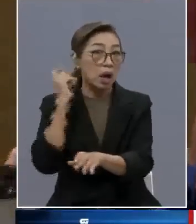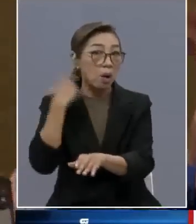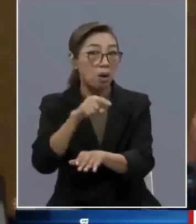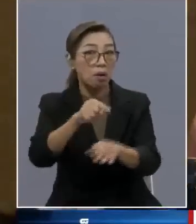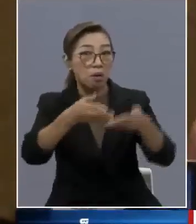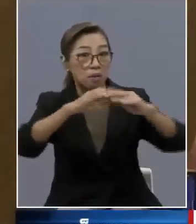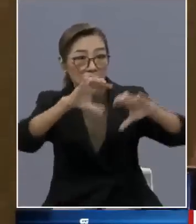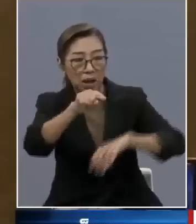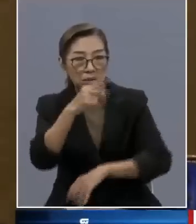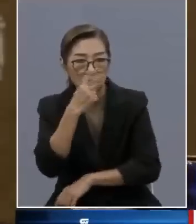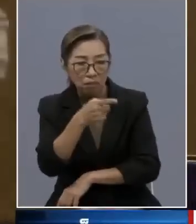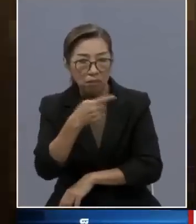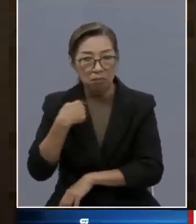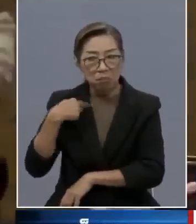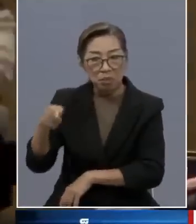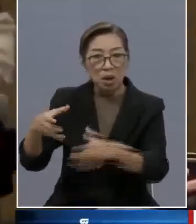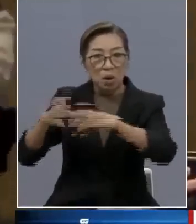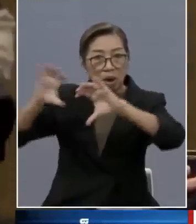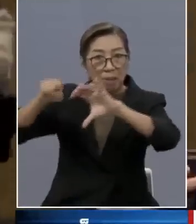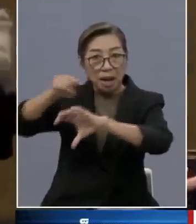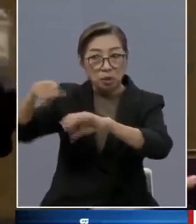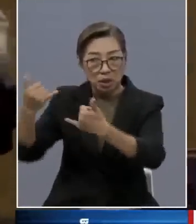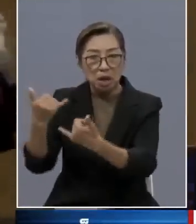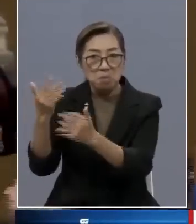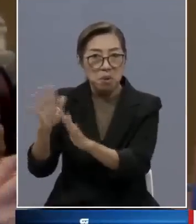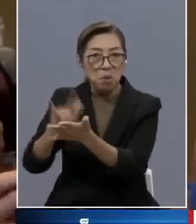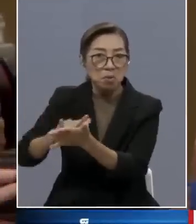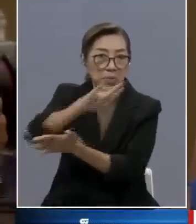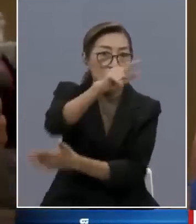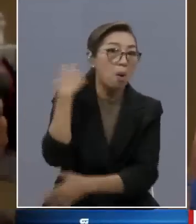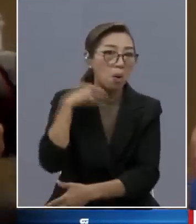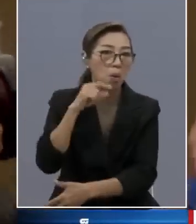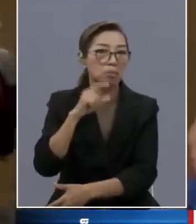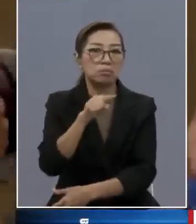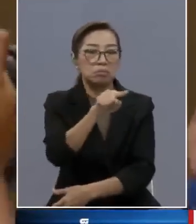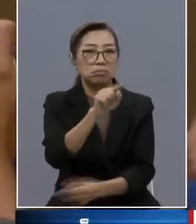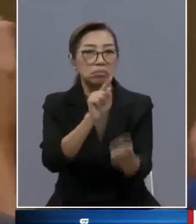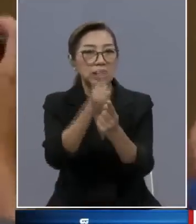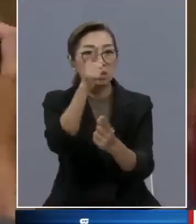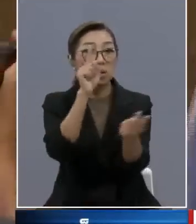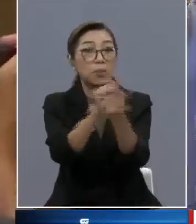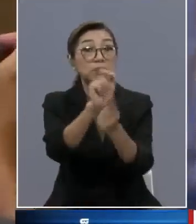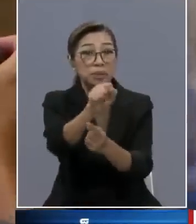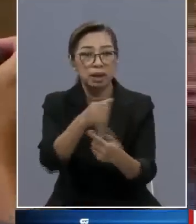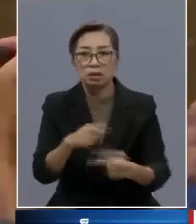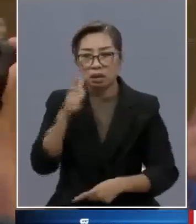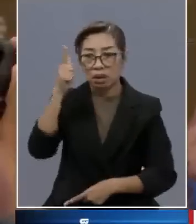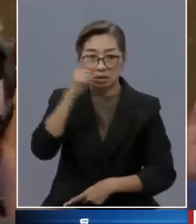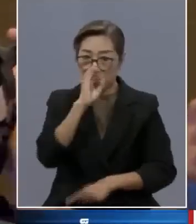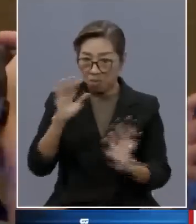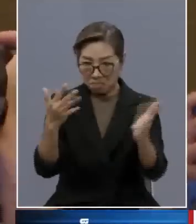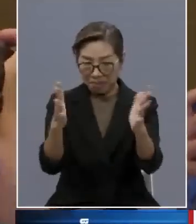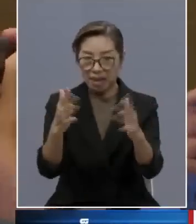ำฝ่ายรัฐบาลบางคนเนี่ยบินไปฮ่องกงเจอกับทักษิณซึ่งทักษิณออกมาปฏิเสธแล้วนะครับแล้วคุณชูวิทย์มองว่าประเด็นที่เกิ